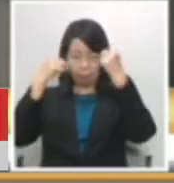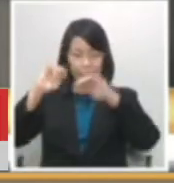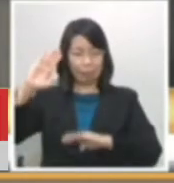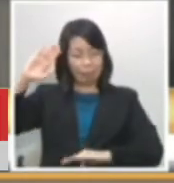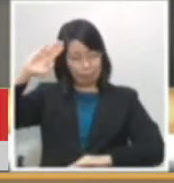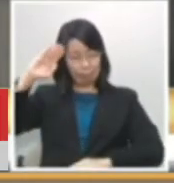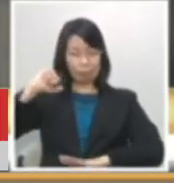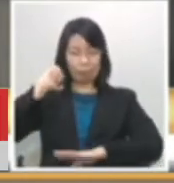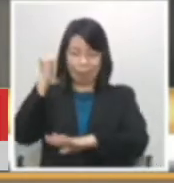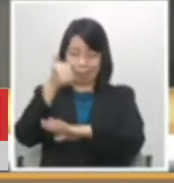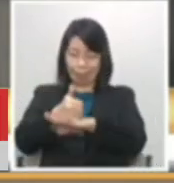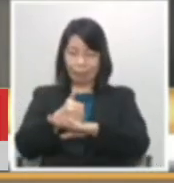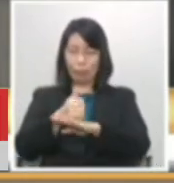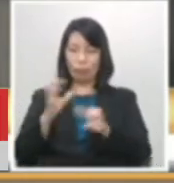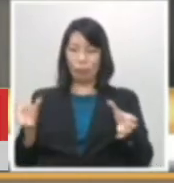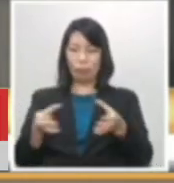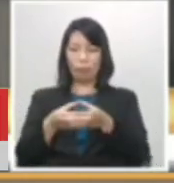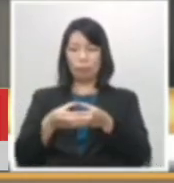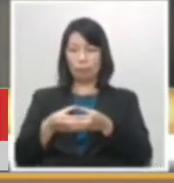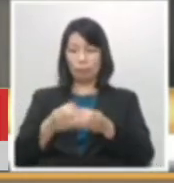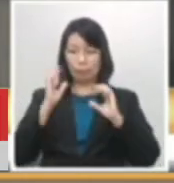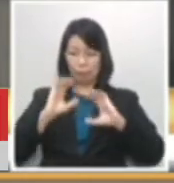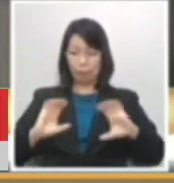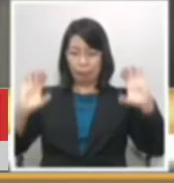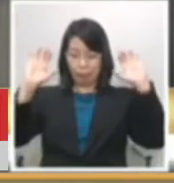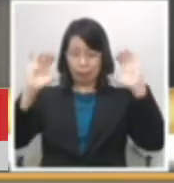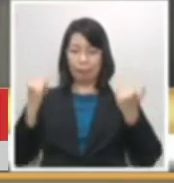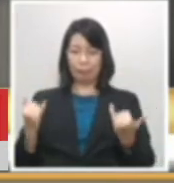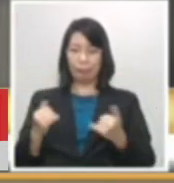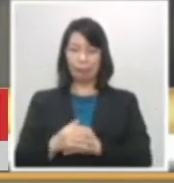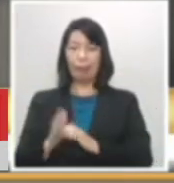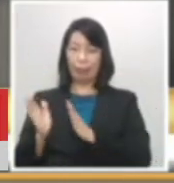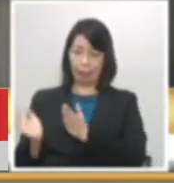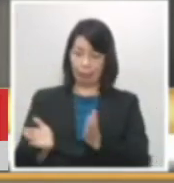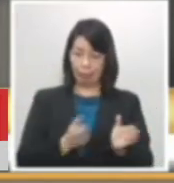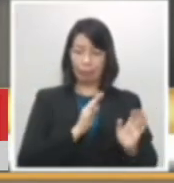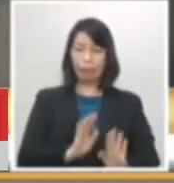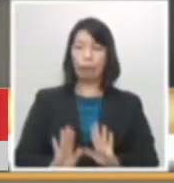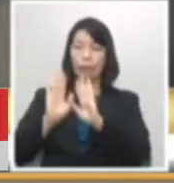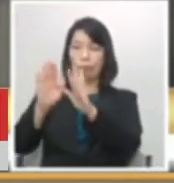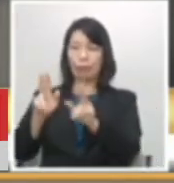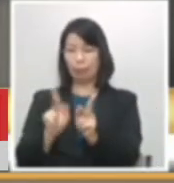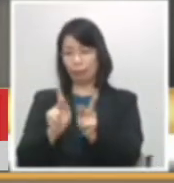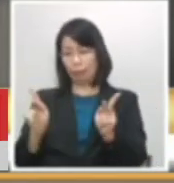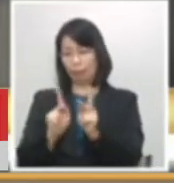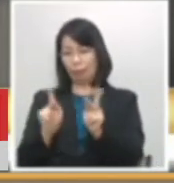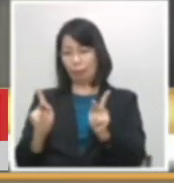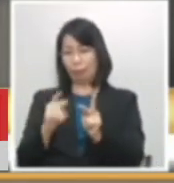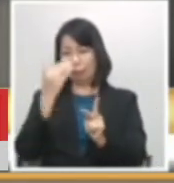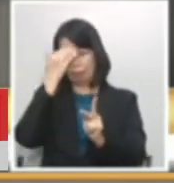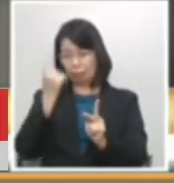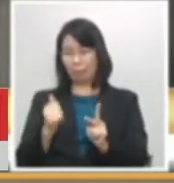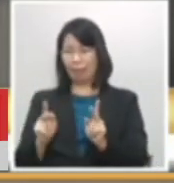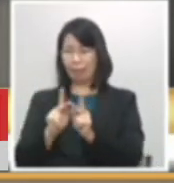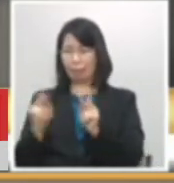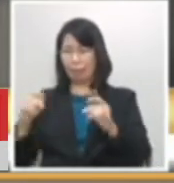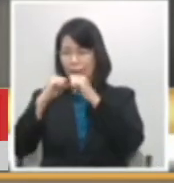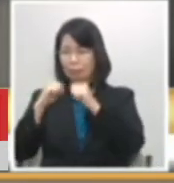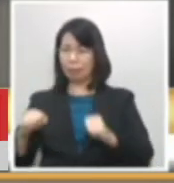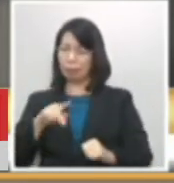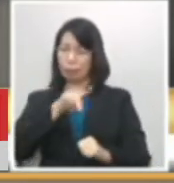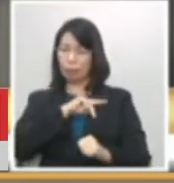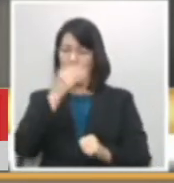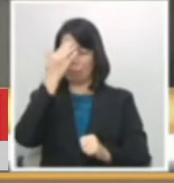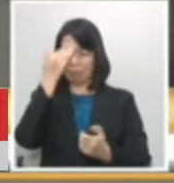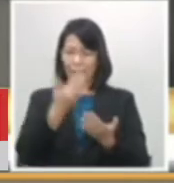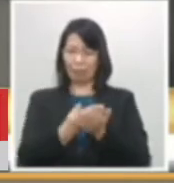นี้และก็ฝากไปถึงกรรมาธิการด้วยว่าเพราะอะไรจึงลดลงจาก 4,000 เหลือ 2,000